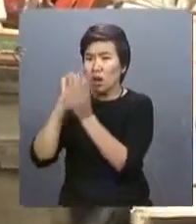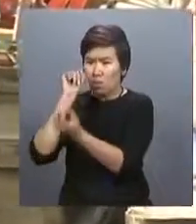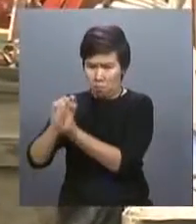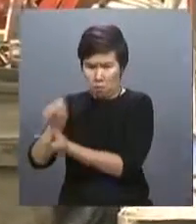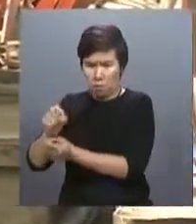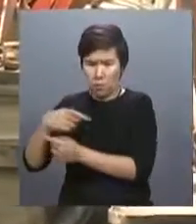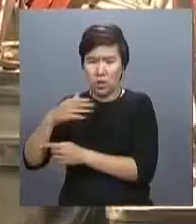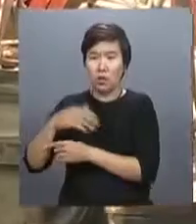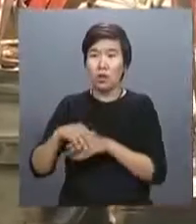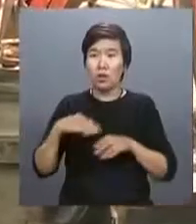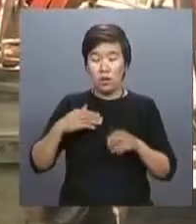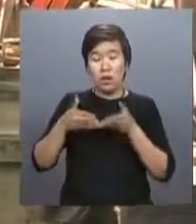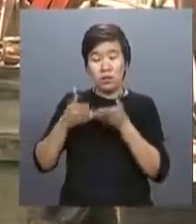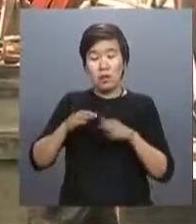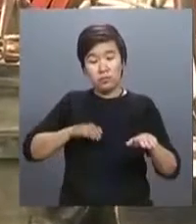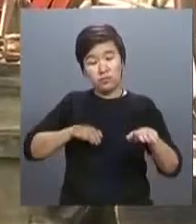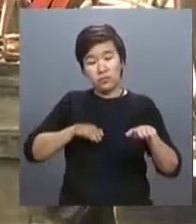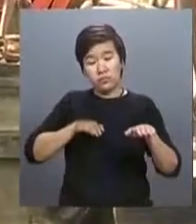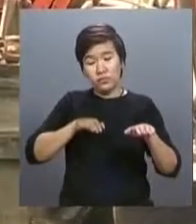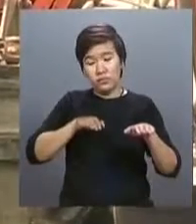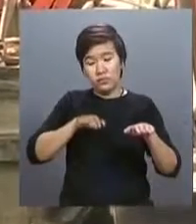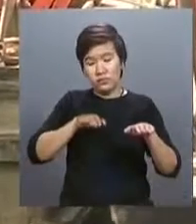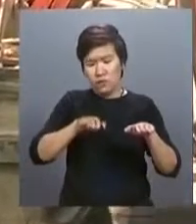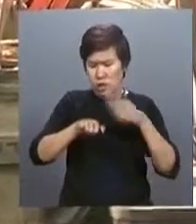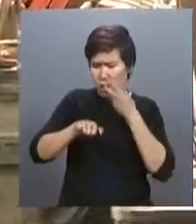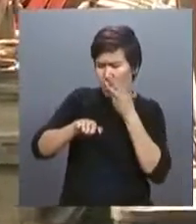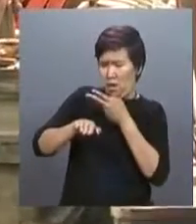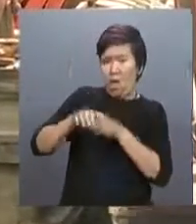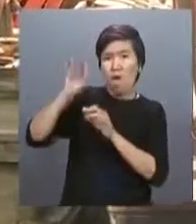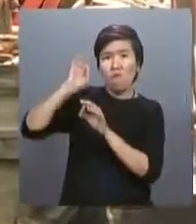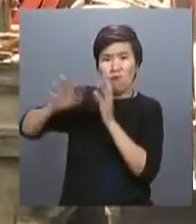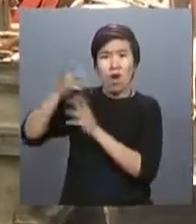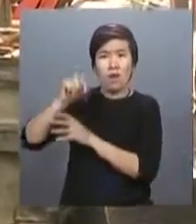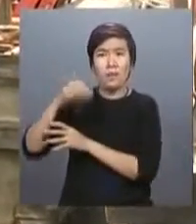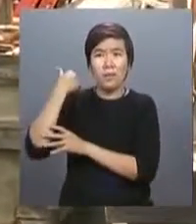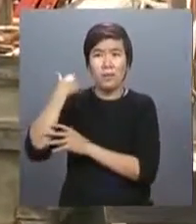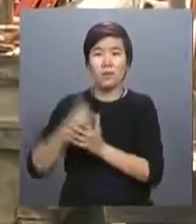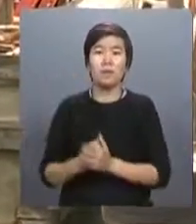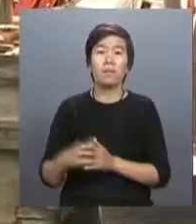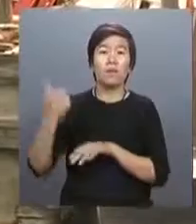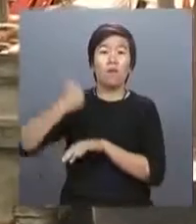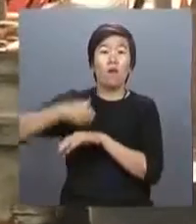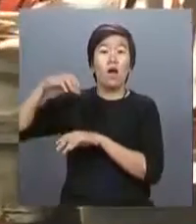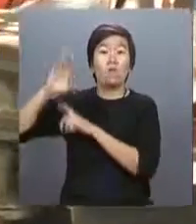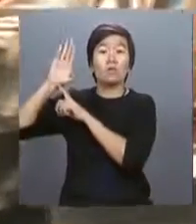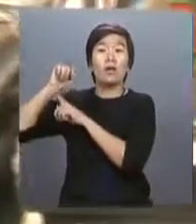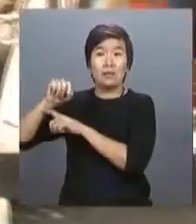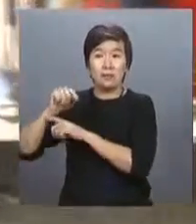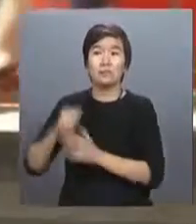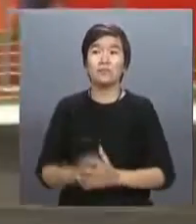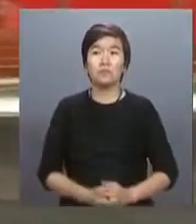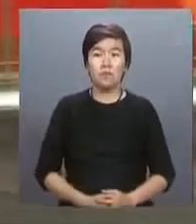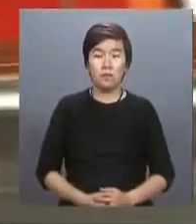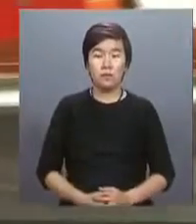ที่บริเวณนี้นะคะนอกจากนี้ค่ะในส่วนของผู้บริหารเรือด่วนคลองแสนแสบนะคะคือคุณชวลิตเมธยประภาสนะคะได้ให้ข้อมูลกับท